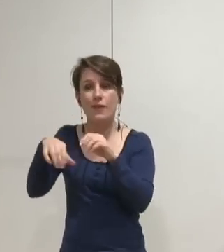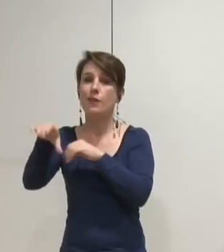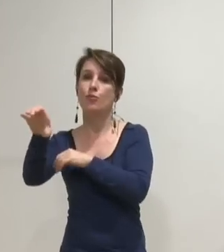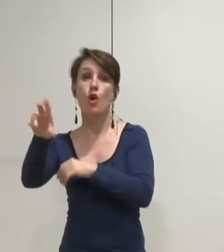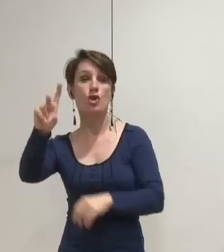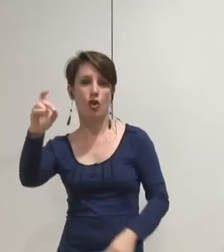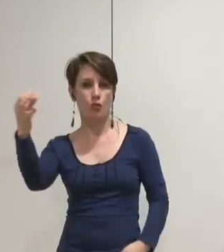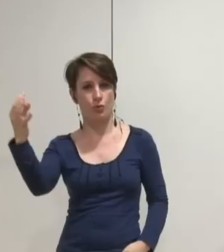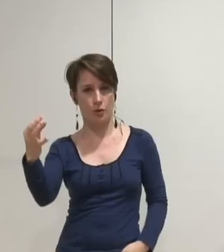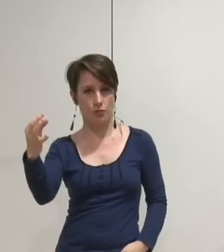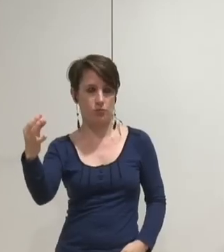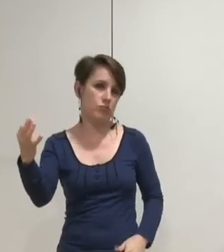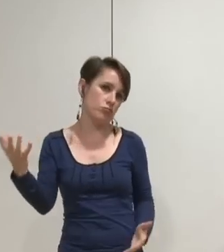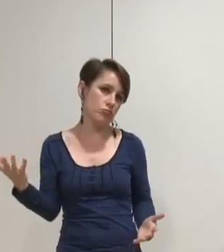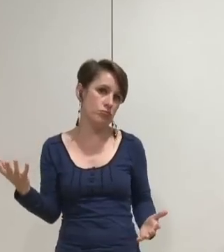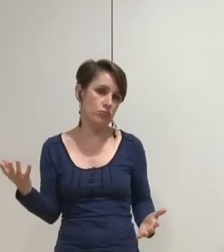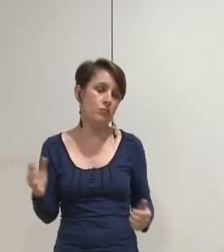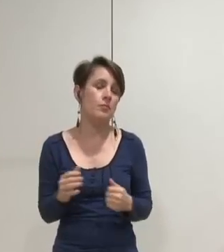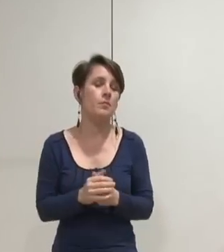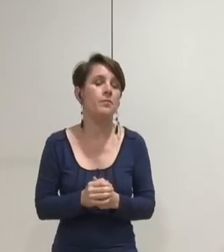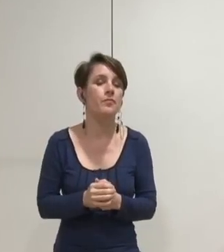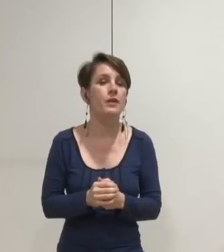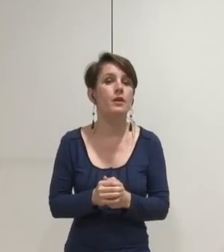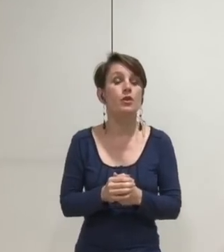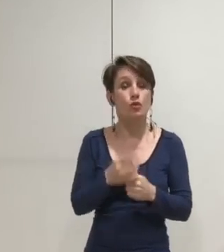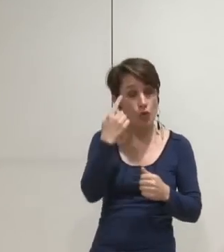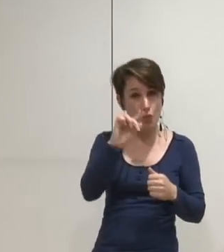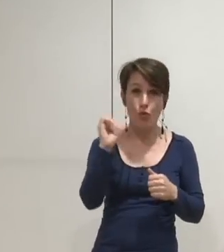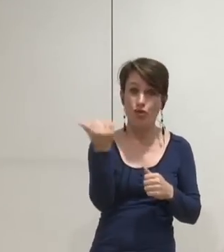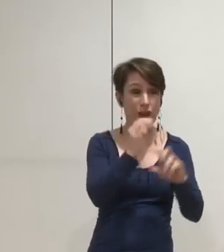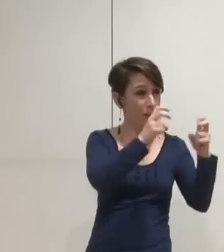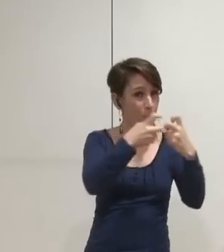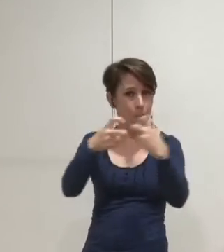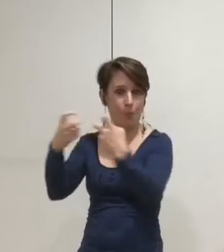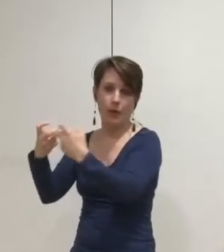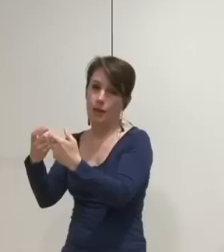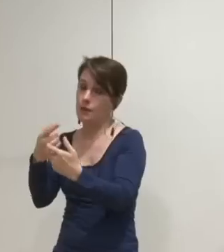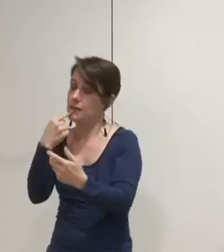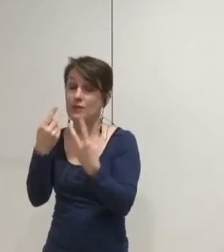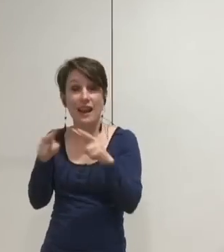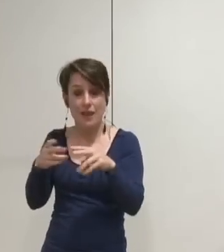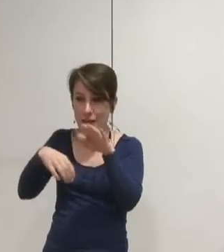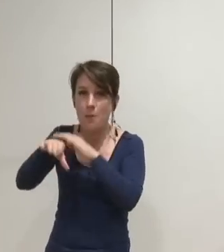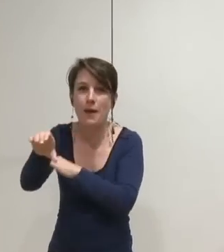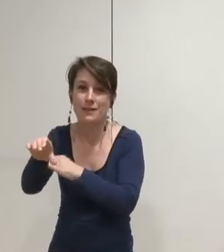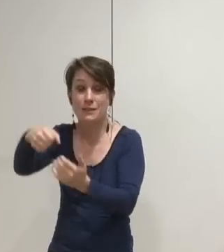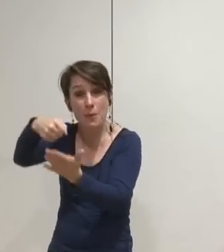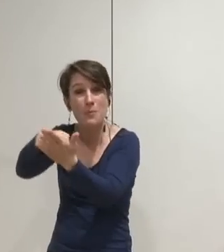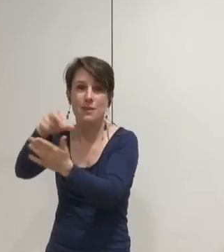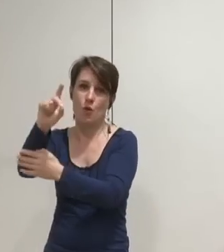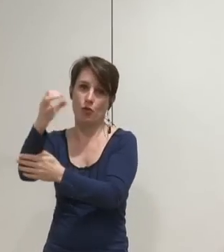%. ça veut dire que pour tous les tarifs vous avez au moins une participation d'au moins 30 % de la